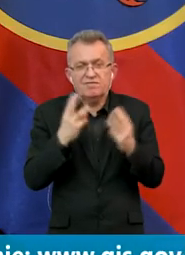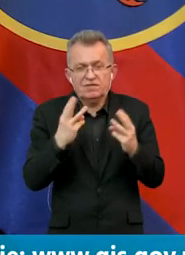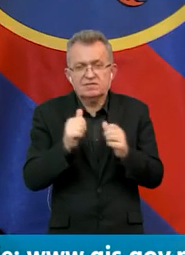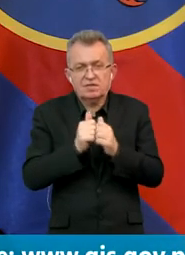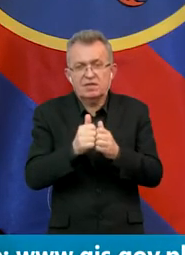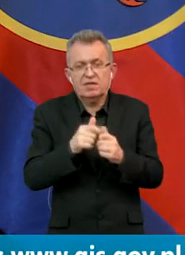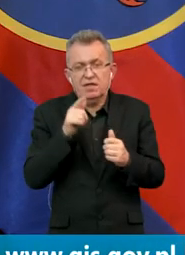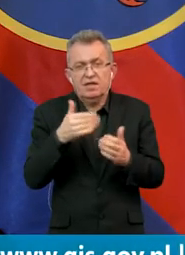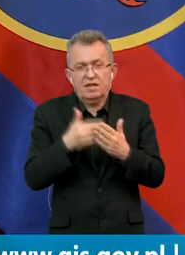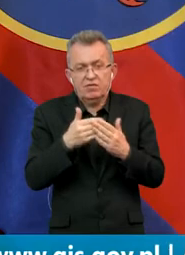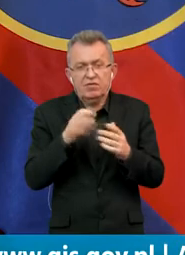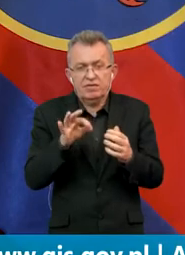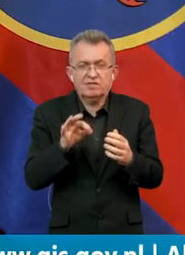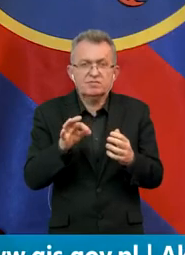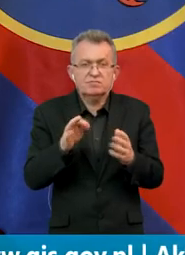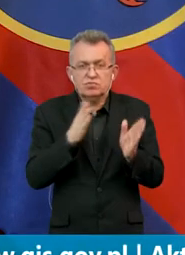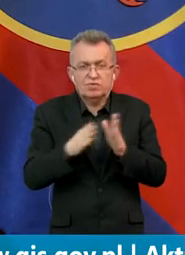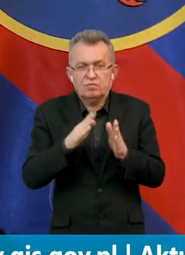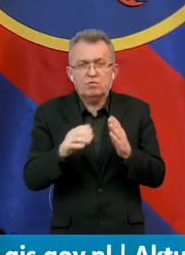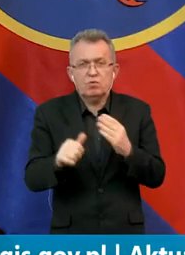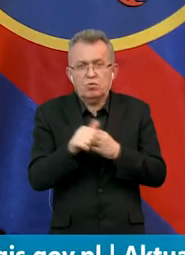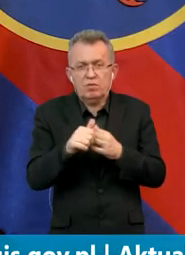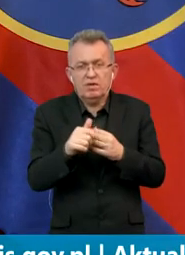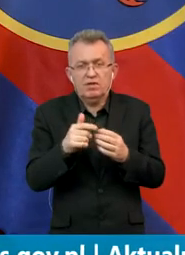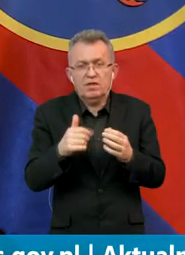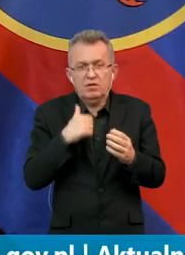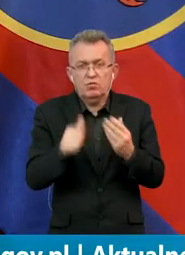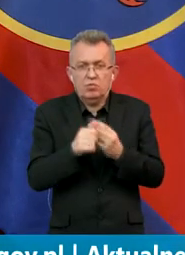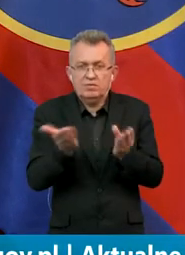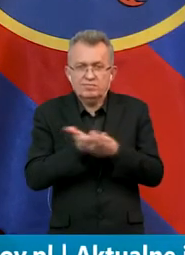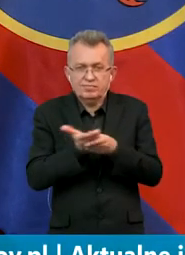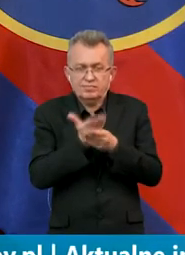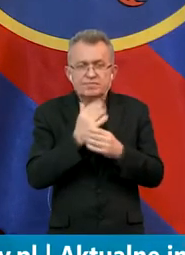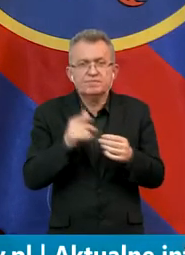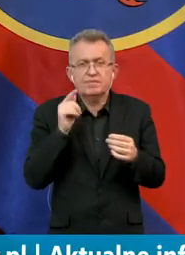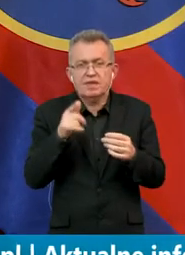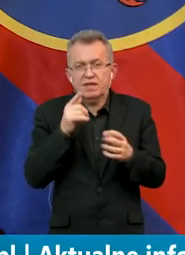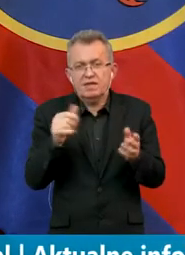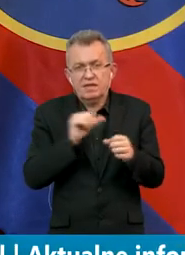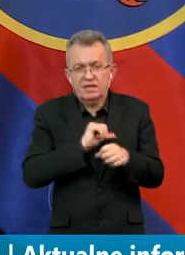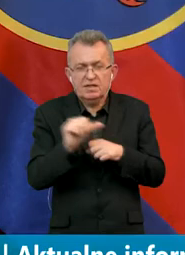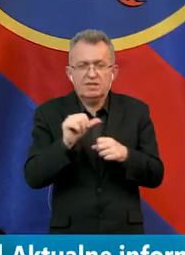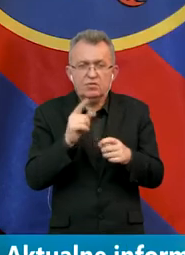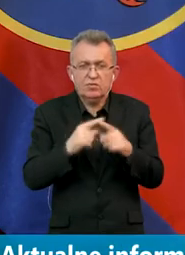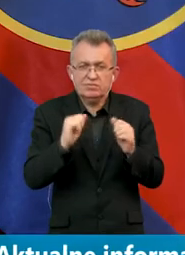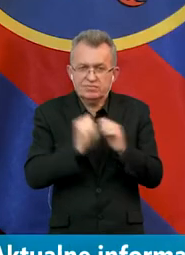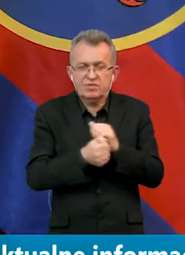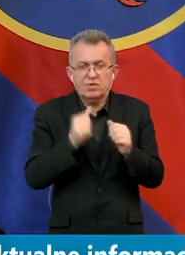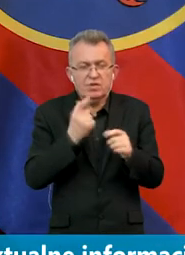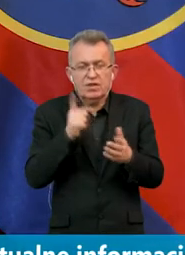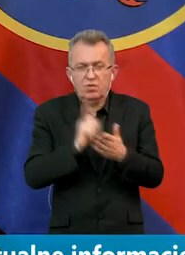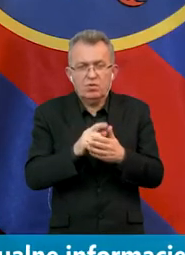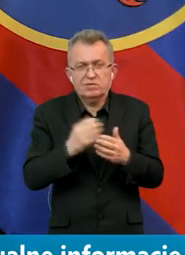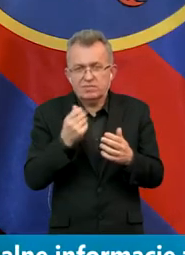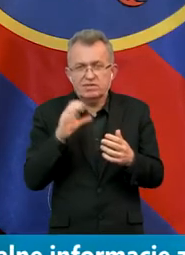i teraz przygotowujemy dokumenty, ponieważ ta dokumentacja delikatnie się zdezaktualizowała, nie udało się nam uzyskać